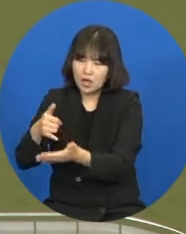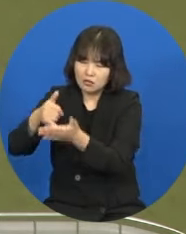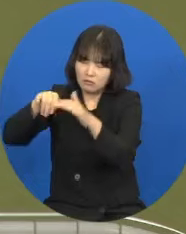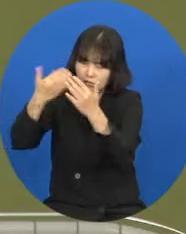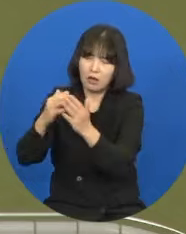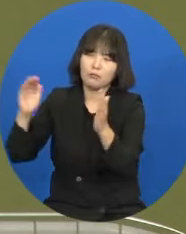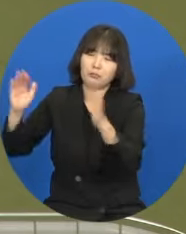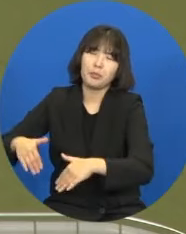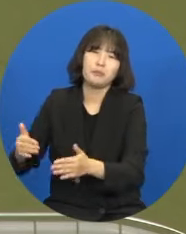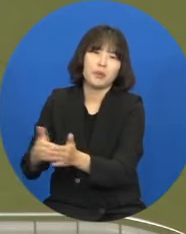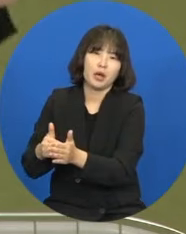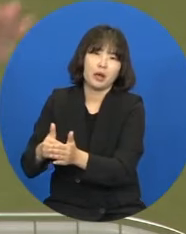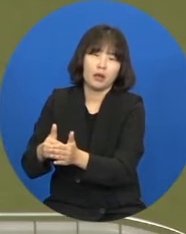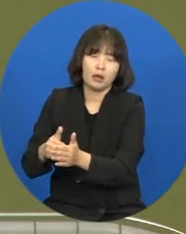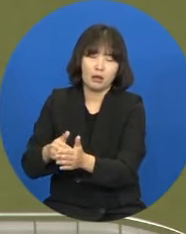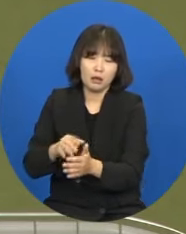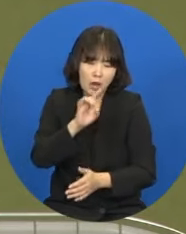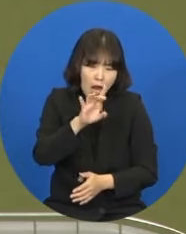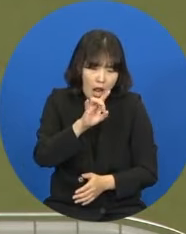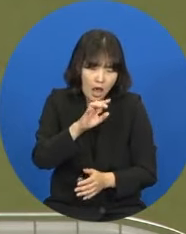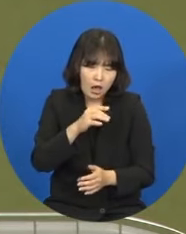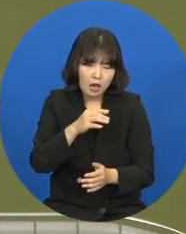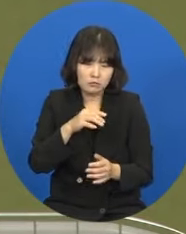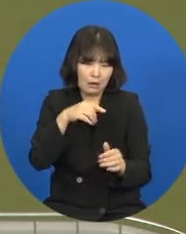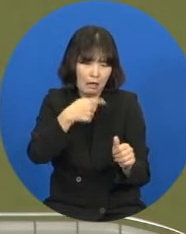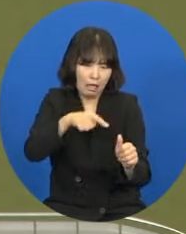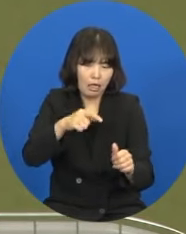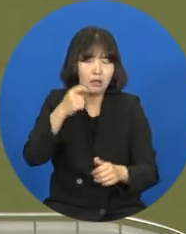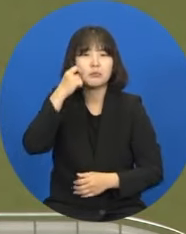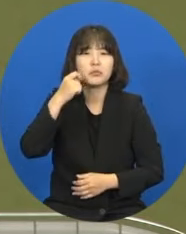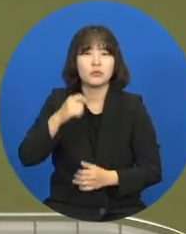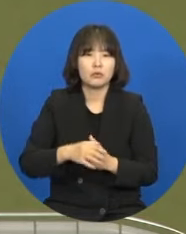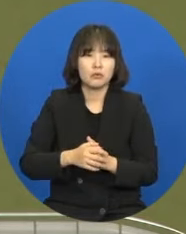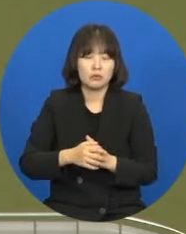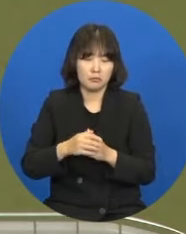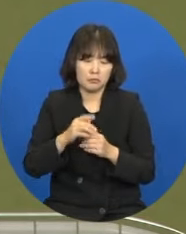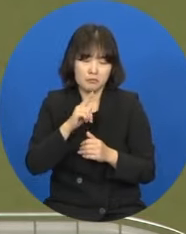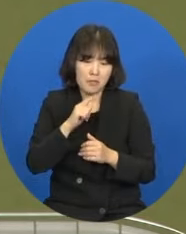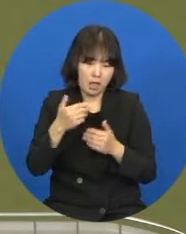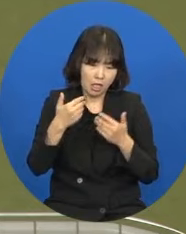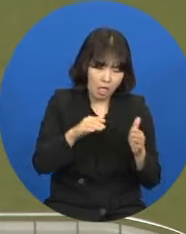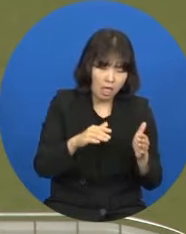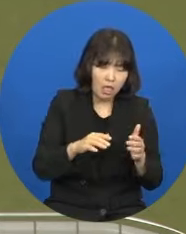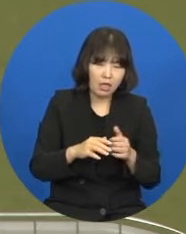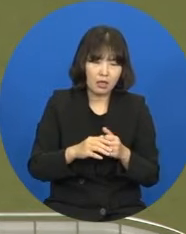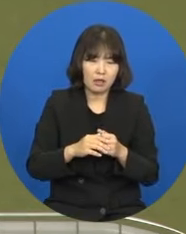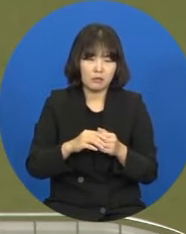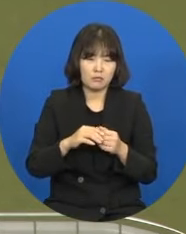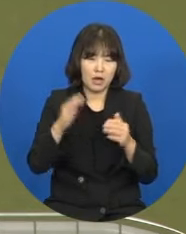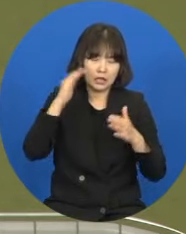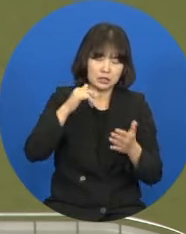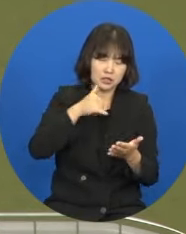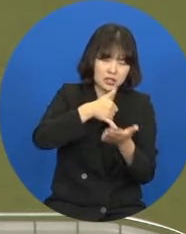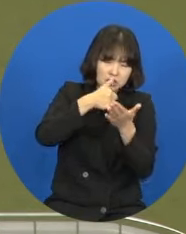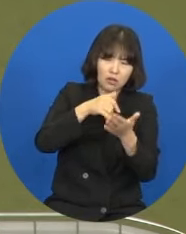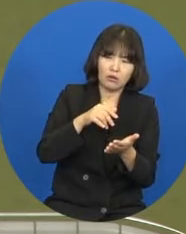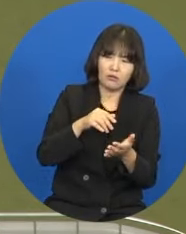못해요 훈계를 못합니다 교육을 못 하는 거 무슨 말만하면 인건 침해 당했다 교사의 권위가 다